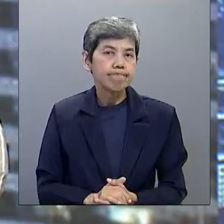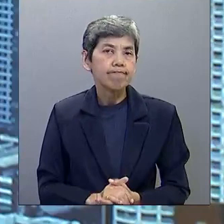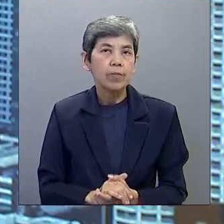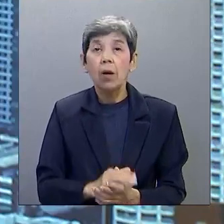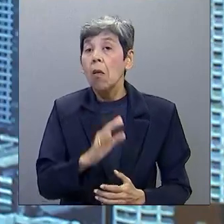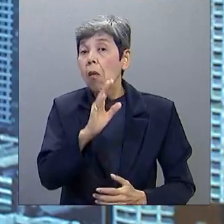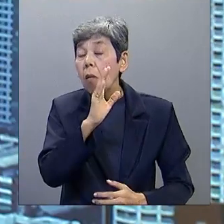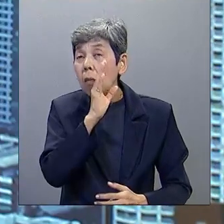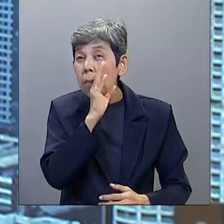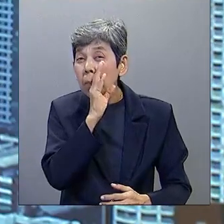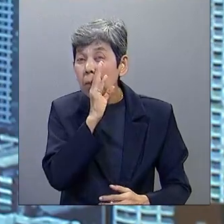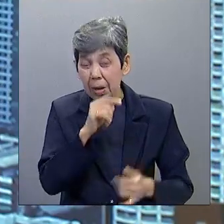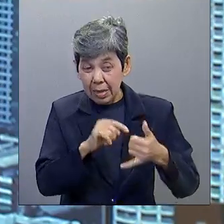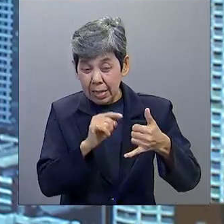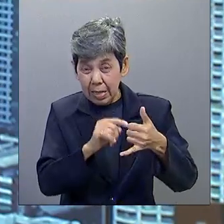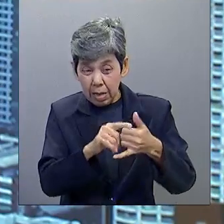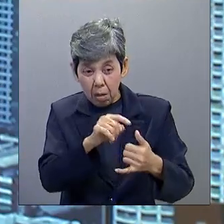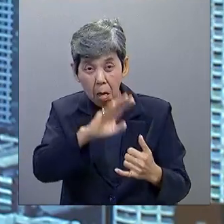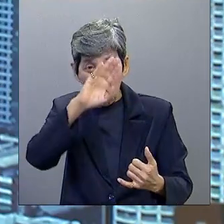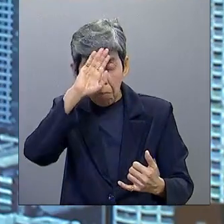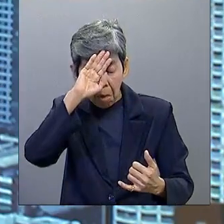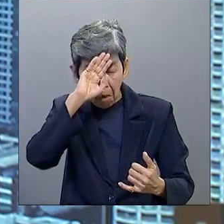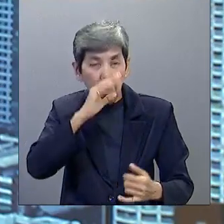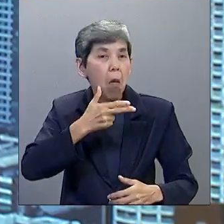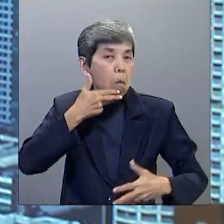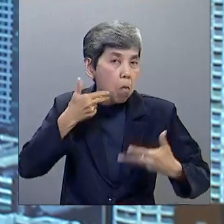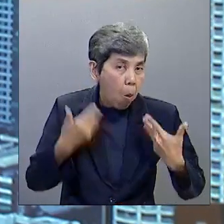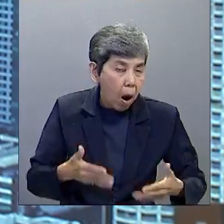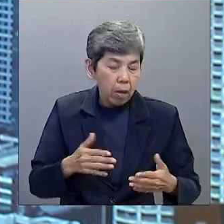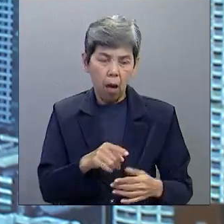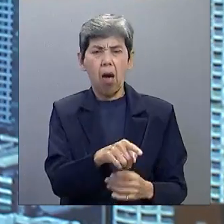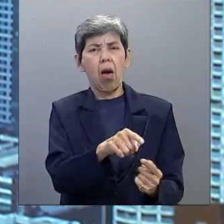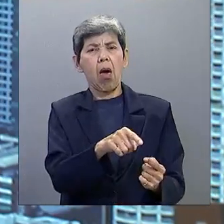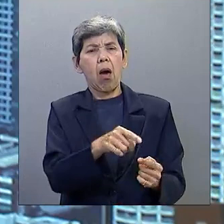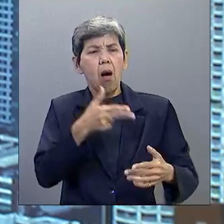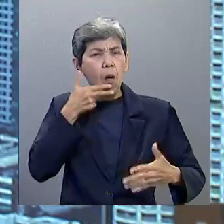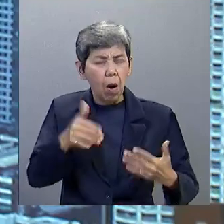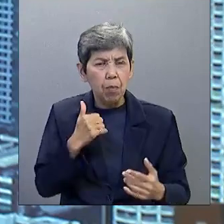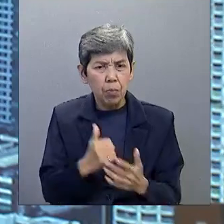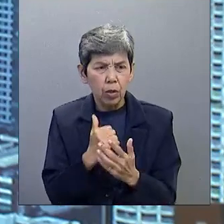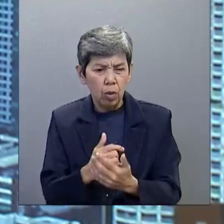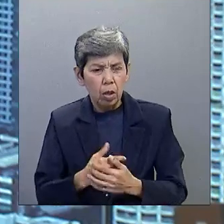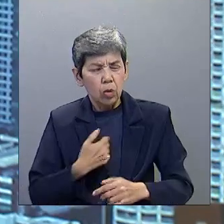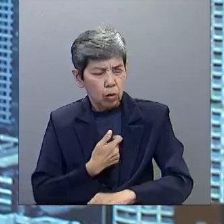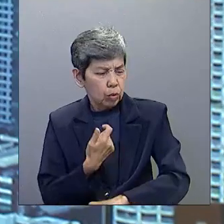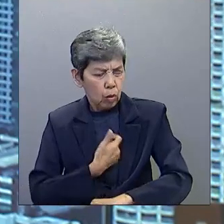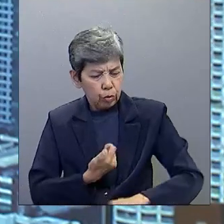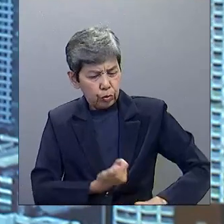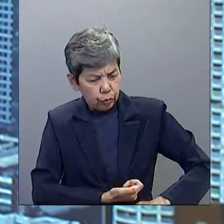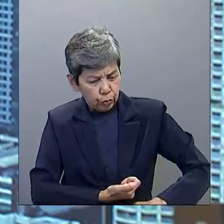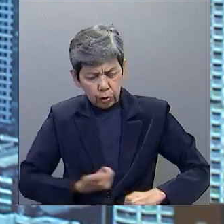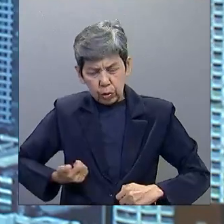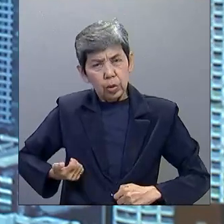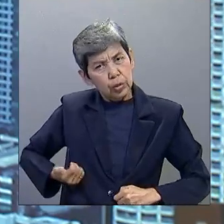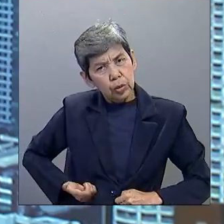ในกรณีถ้าผู้ป่วยพี่ๆท่านนั้นเขาเป็นโรคเรื้อรังอะคะอย่างเช่นเบาหวานในกรณีที่ต้องมีฉีดอินซูลินอย่างเงี้ยค่ะคุณหมอเขาต้